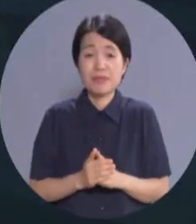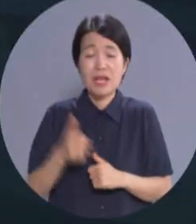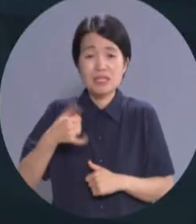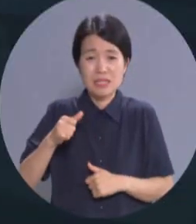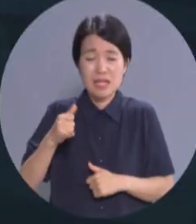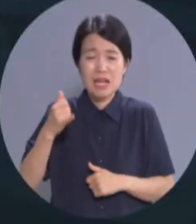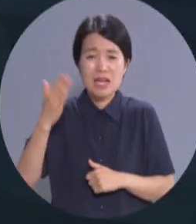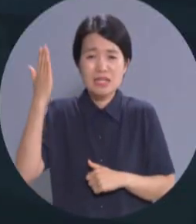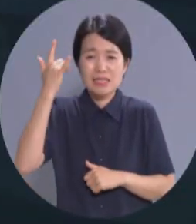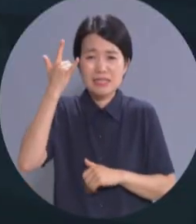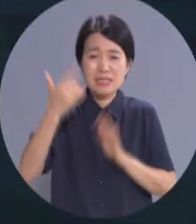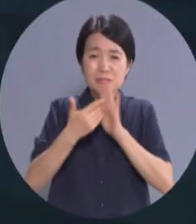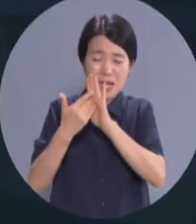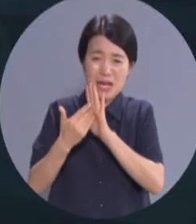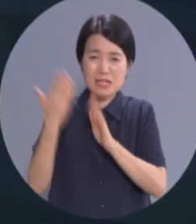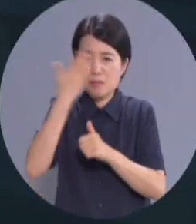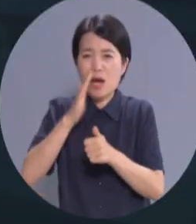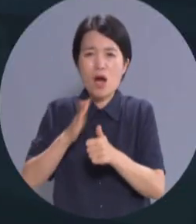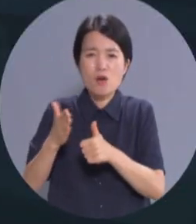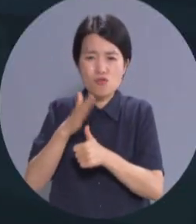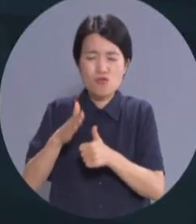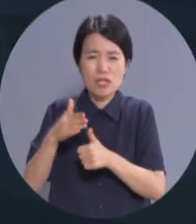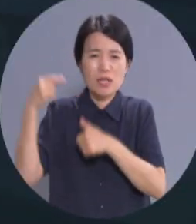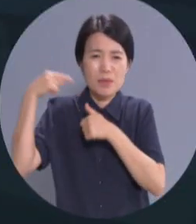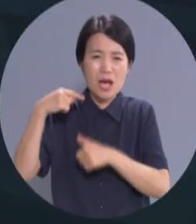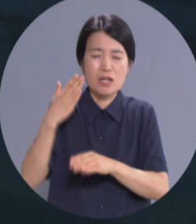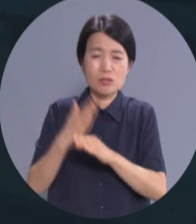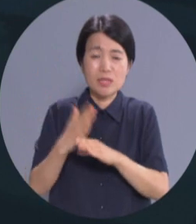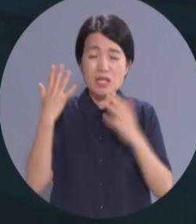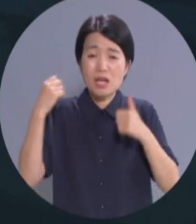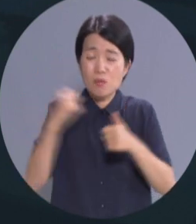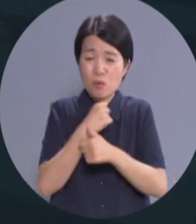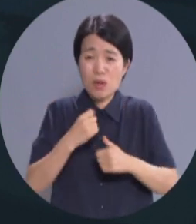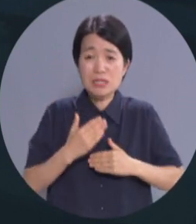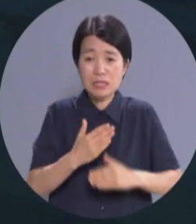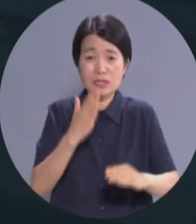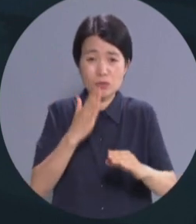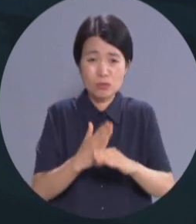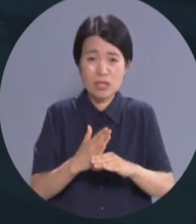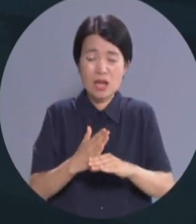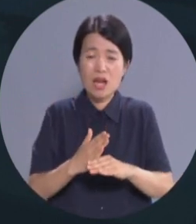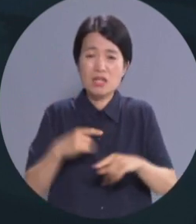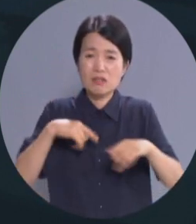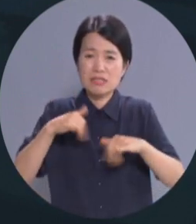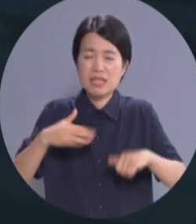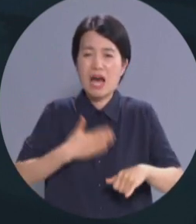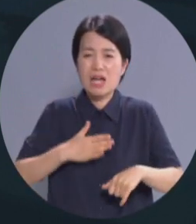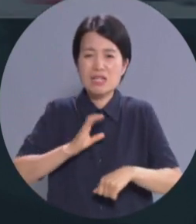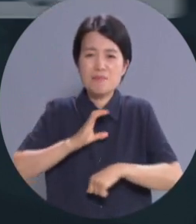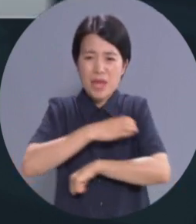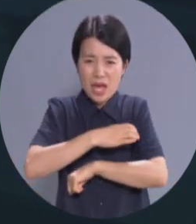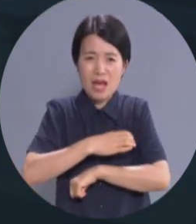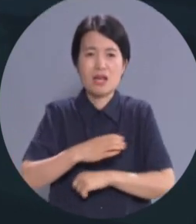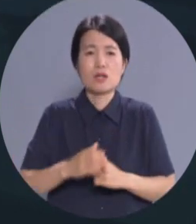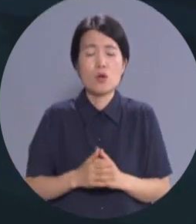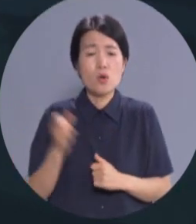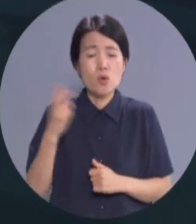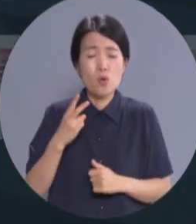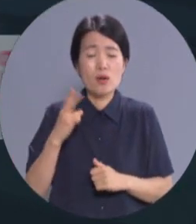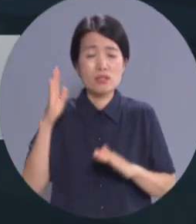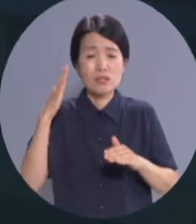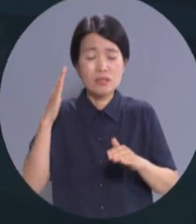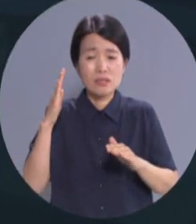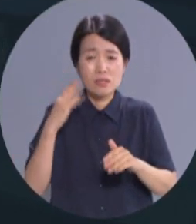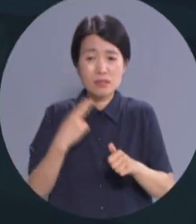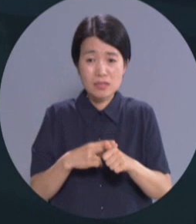선크림을 발라달라는 과한 요구를 하거나 학폭 처리 중 정치인을 한다며 갑질을 하는 경우 또 선생님이